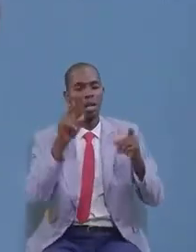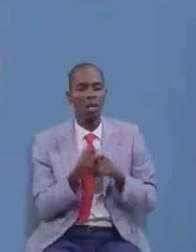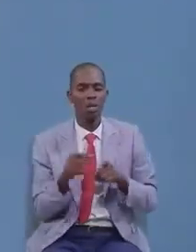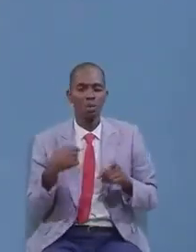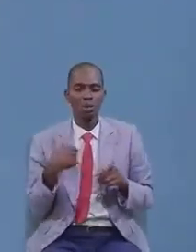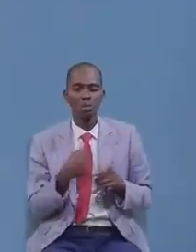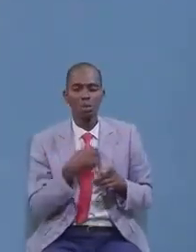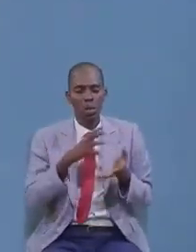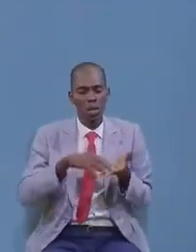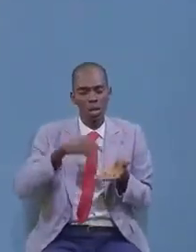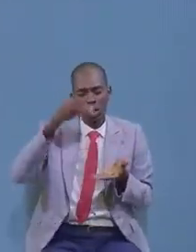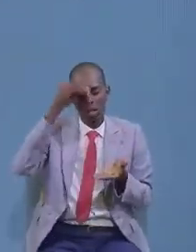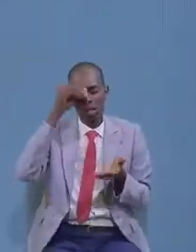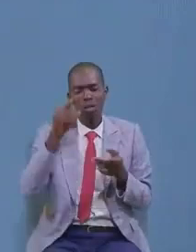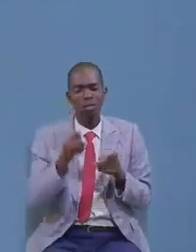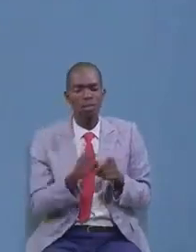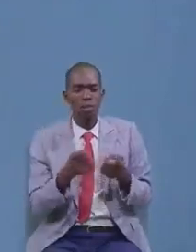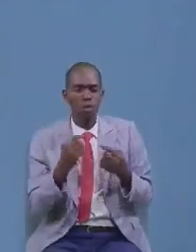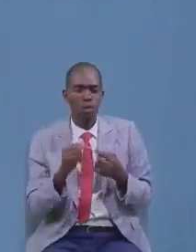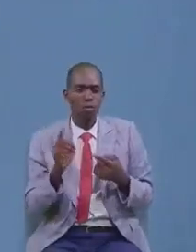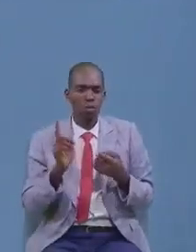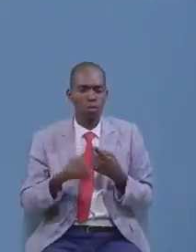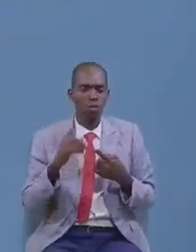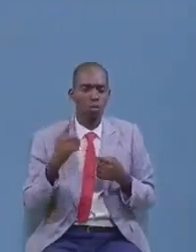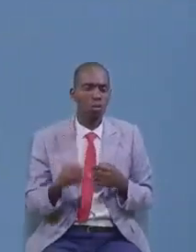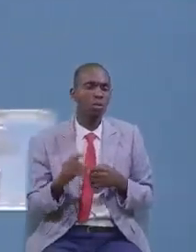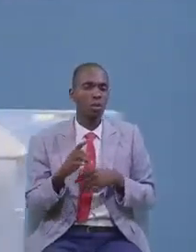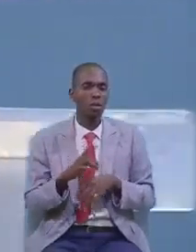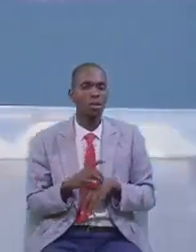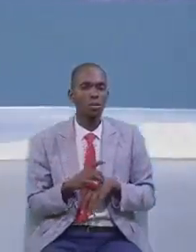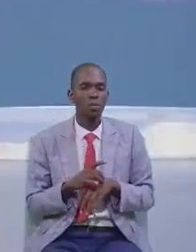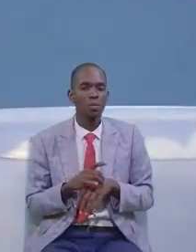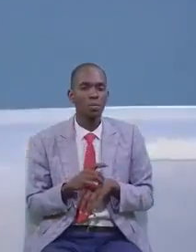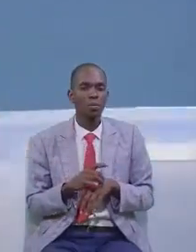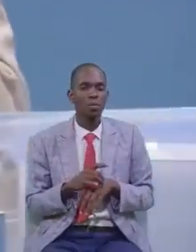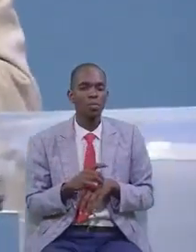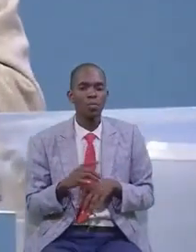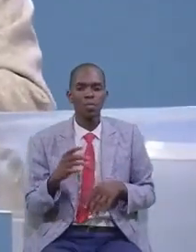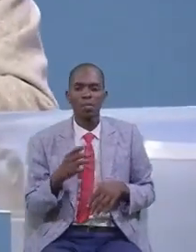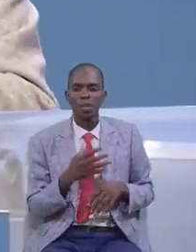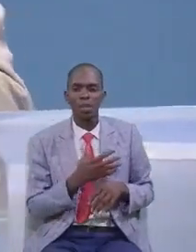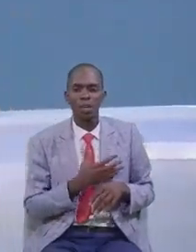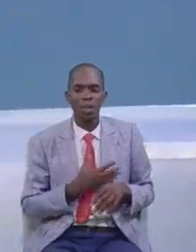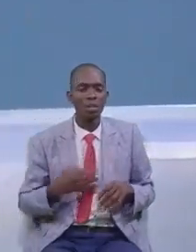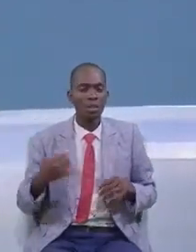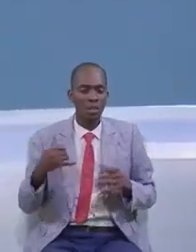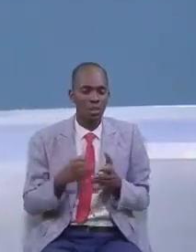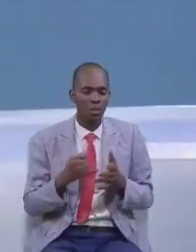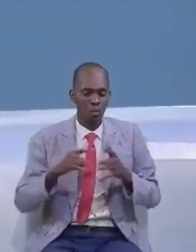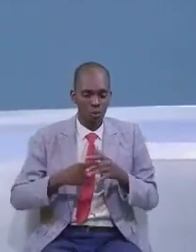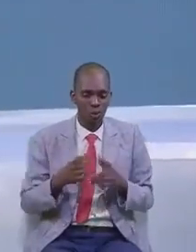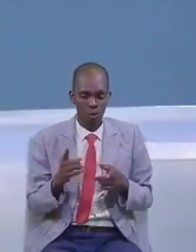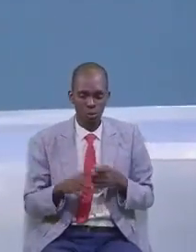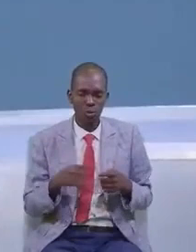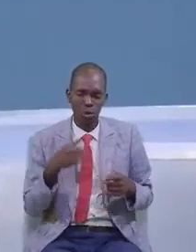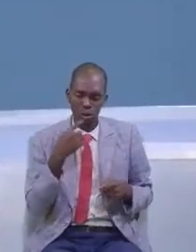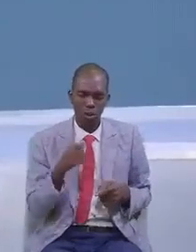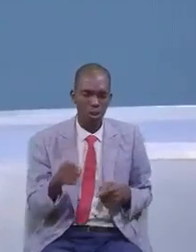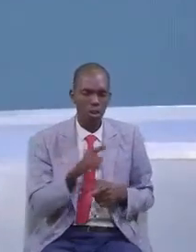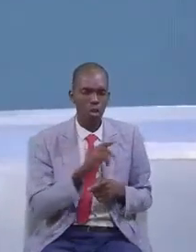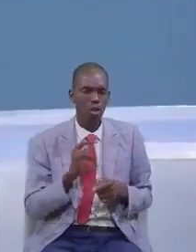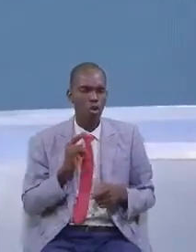we come to the earth. ఆ విధంగా ప్రణాళిక వేసుకుంటారు. ఆ విధంగా మనం భూమి మీదకి వచ్చాం. They begin to tell us